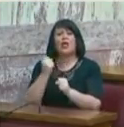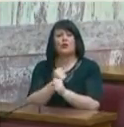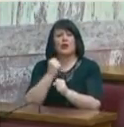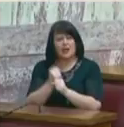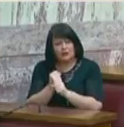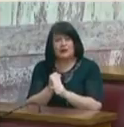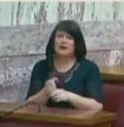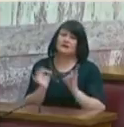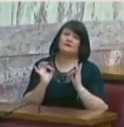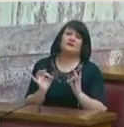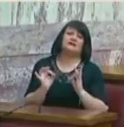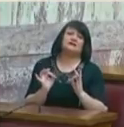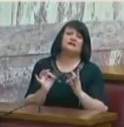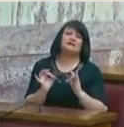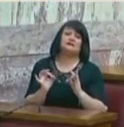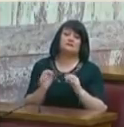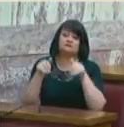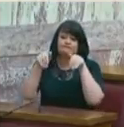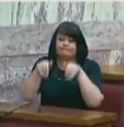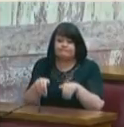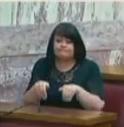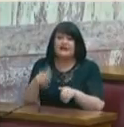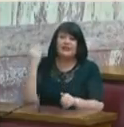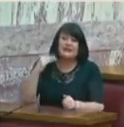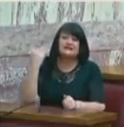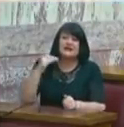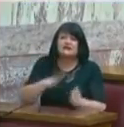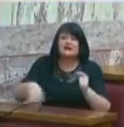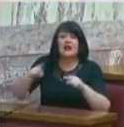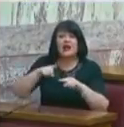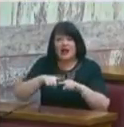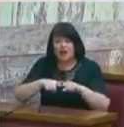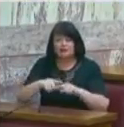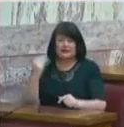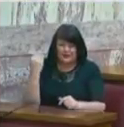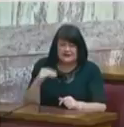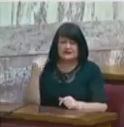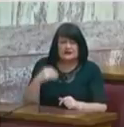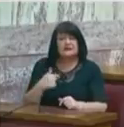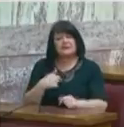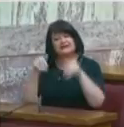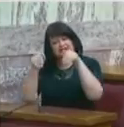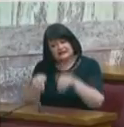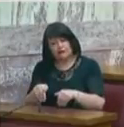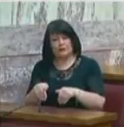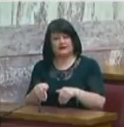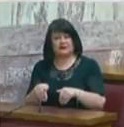και βεβαίως μιας δουλειάς με απόλυτο σεβασμό στις θυσίες του ελληνικού λαού. Και θα περίμενε